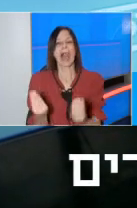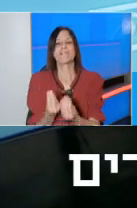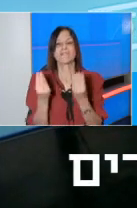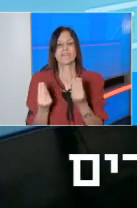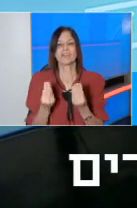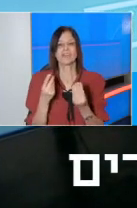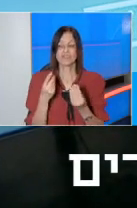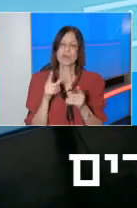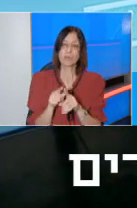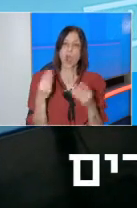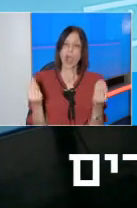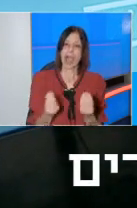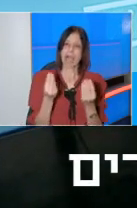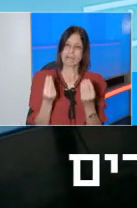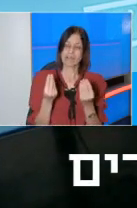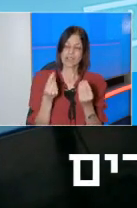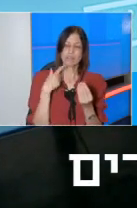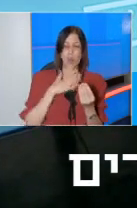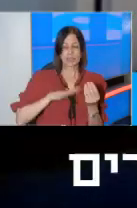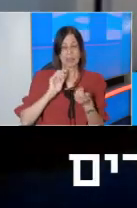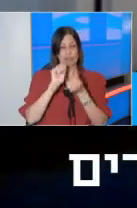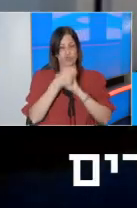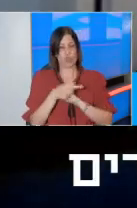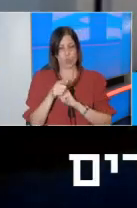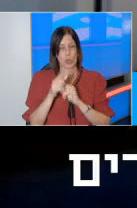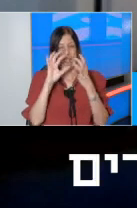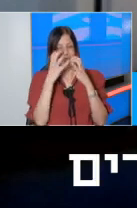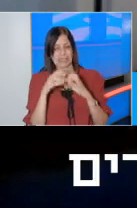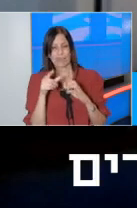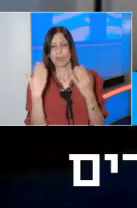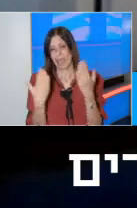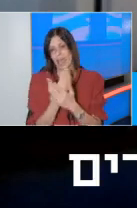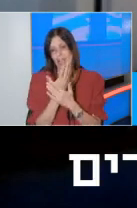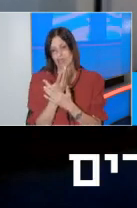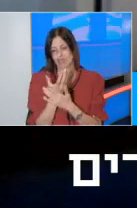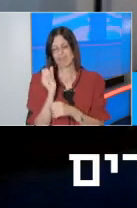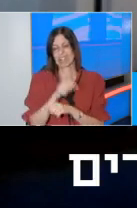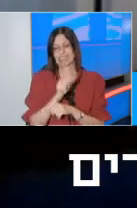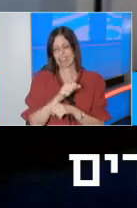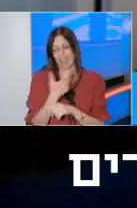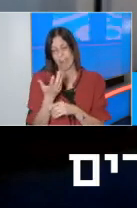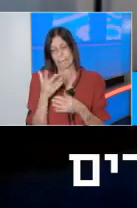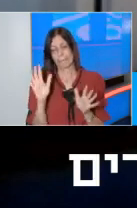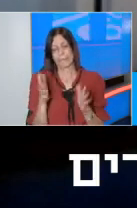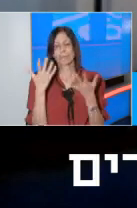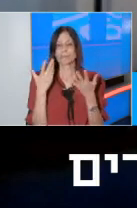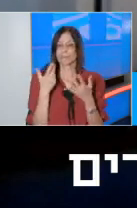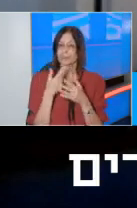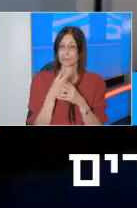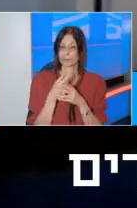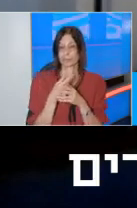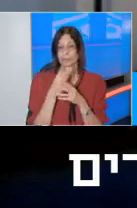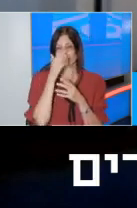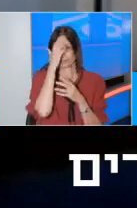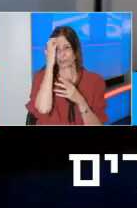לפלס למודל שלך. רוצים לשנות אותו, כן? שרוצים לעצב אותו מחדש. אז ההזנחה באה די מהר. אני רוצה לשאול אותך איך... את יודעת גם